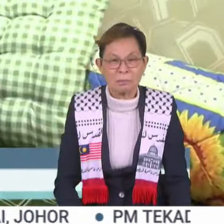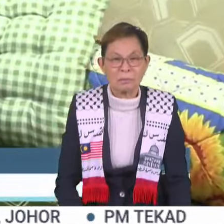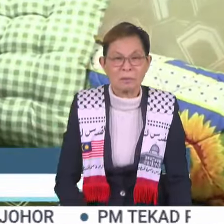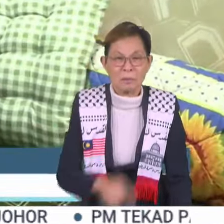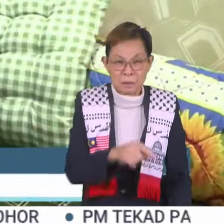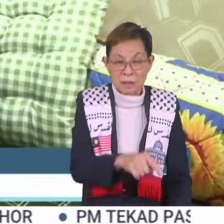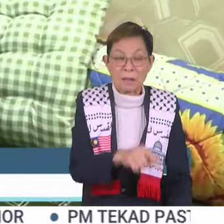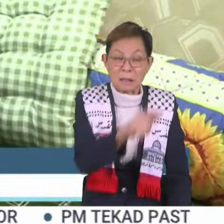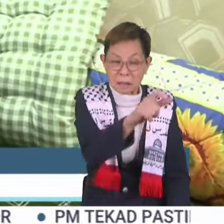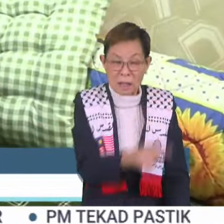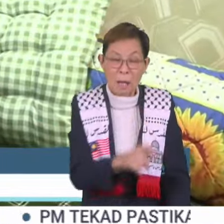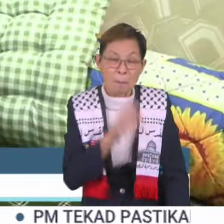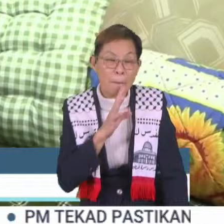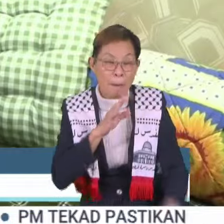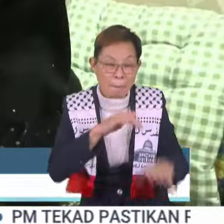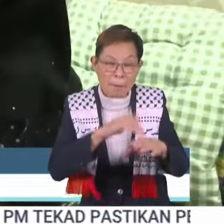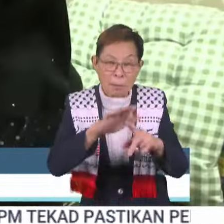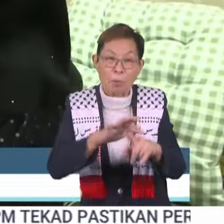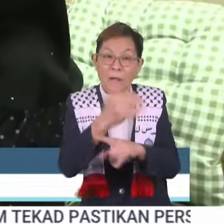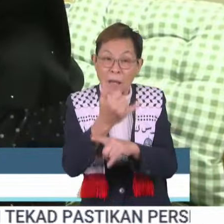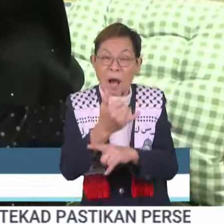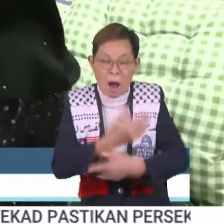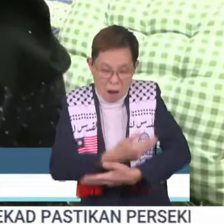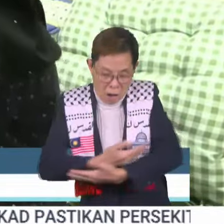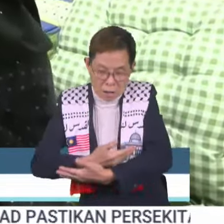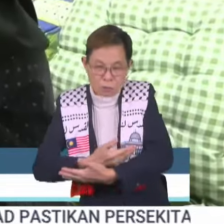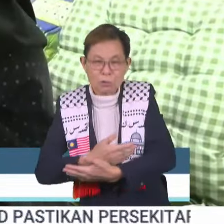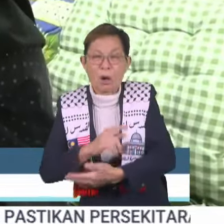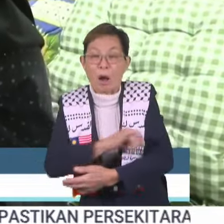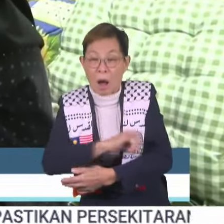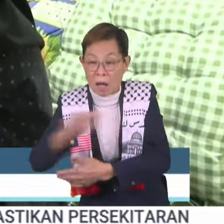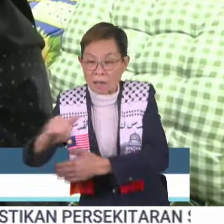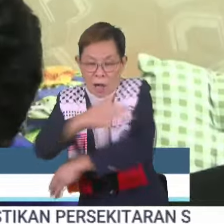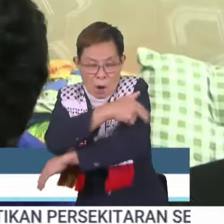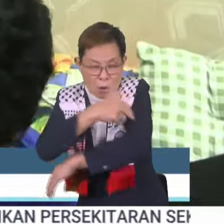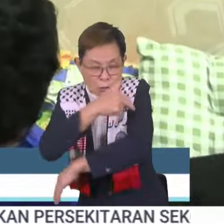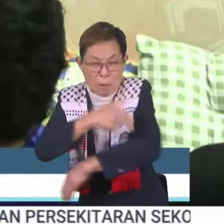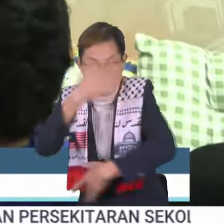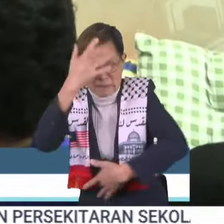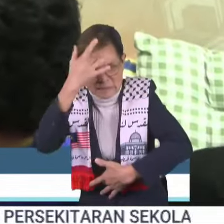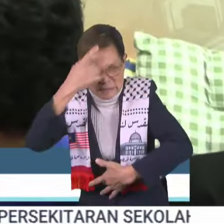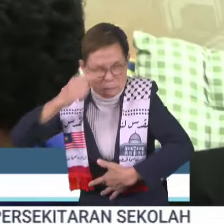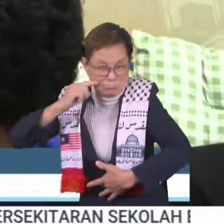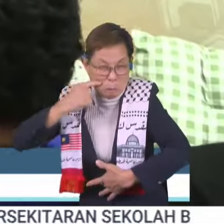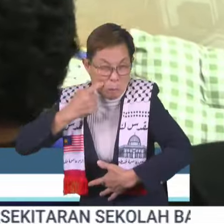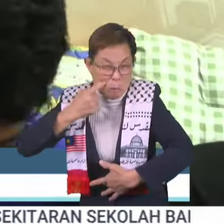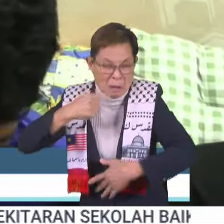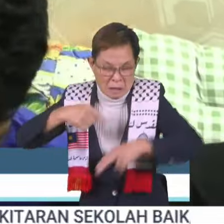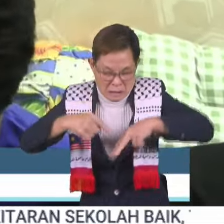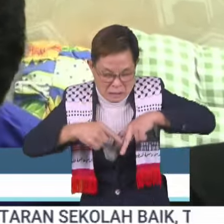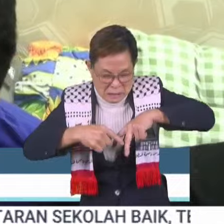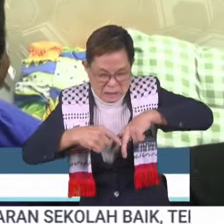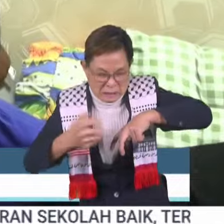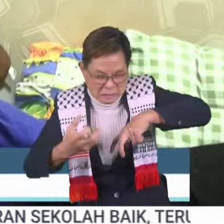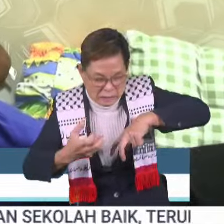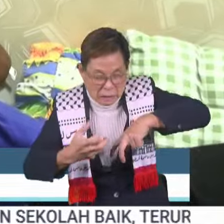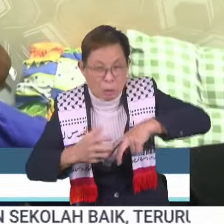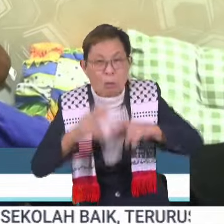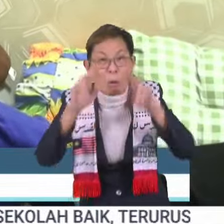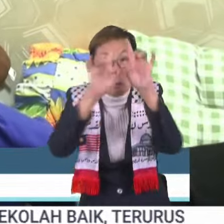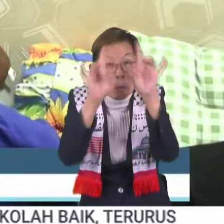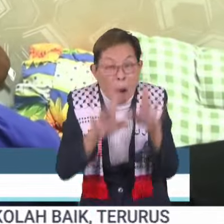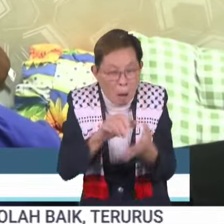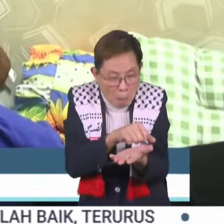Muhammad Saud Abdullah berkata pada Jun lalu, anaknya pernah dirujuk ke hospital kerana sakit yang serius di bahagian kaki. Berdasarkan